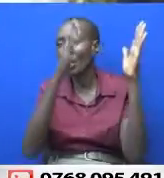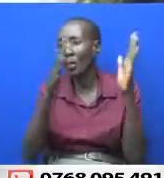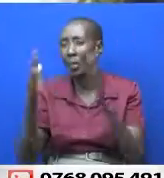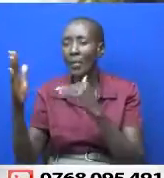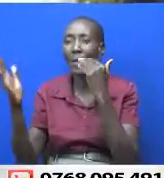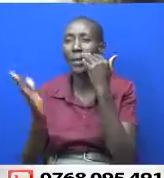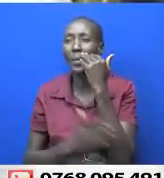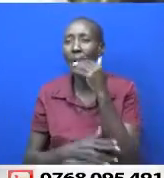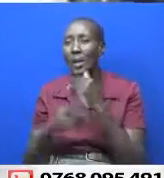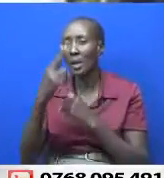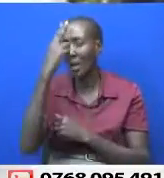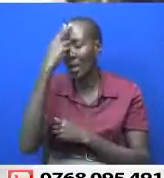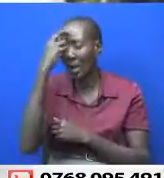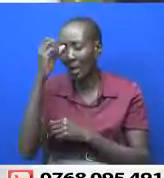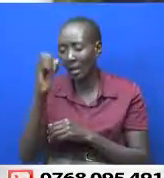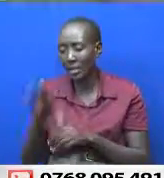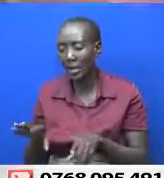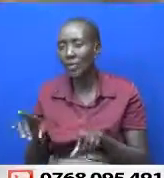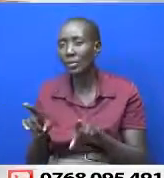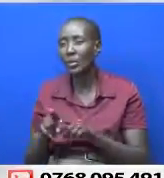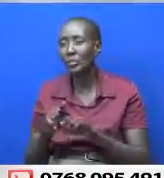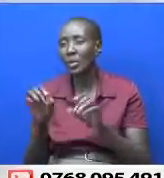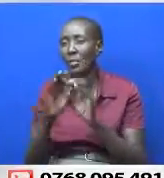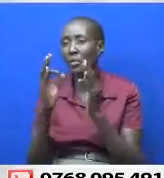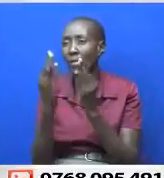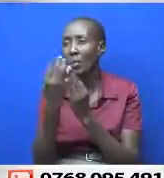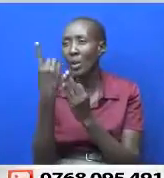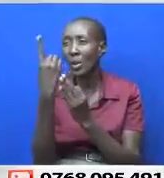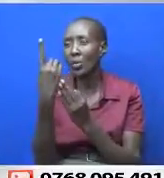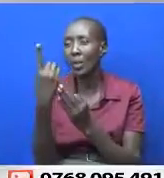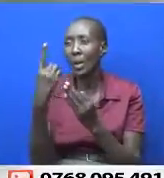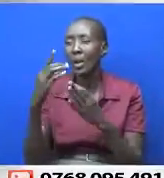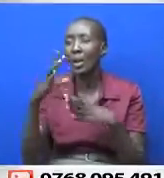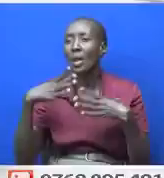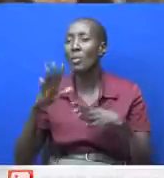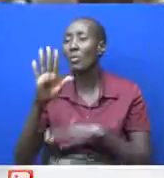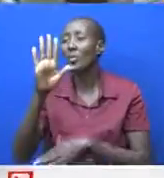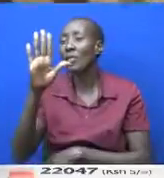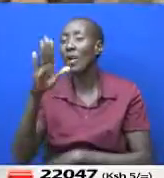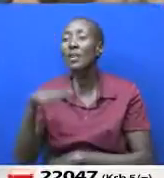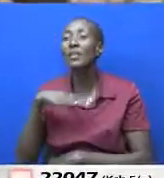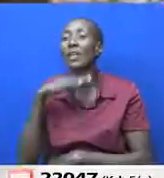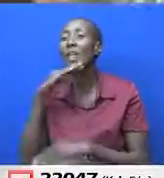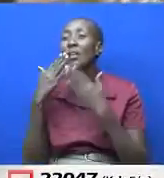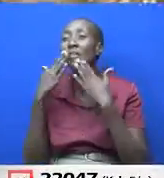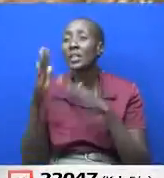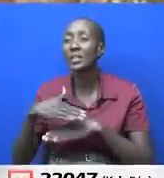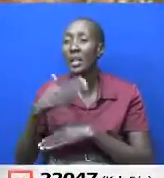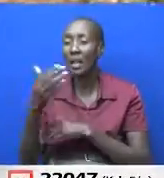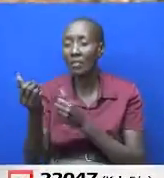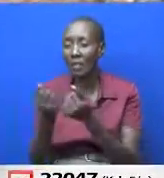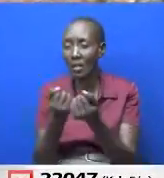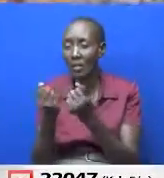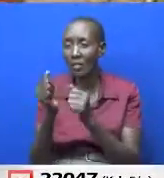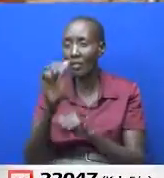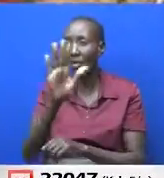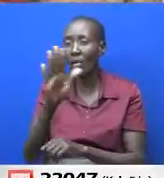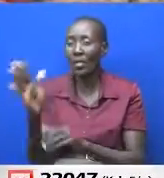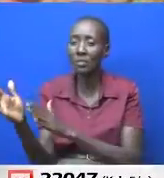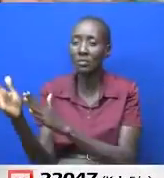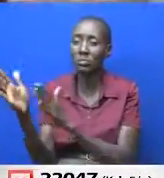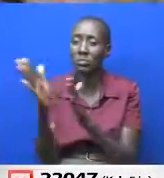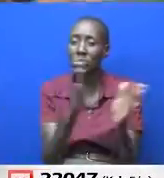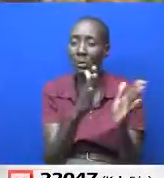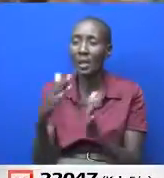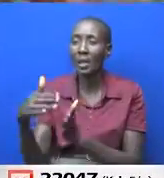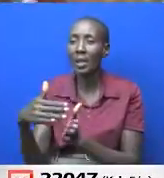ya Kajiado haijasazwa. Hii ni baada ya familia moja kupoteza jamaa wao watano baada ya gari lao kusombwa na maji katika mto wa